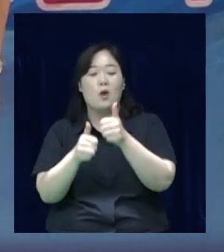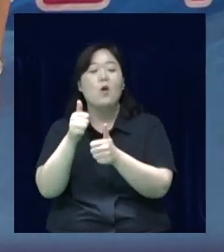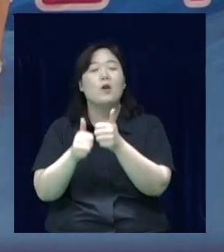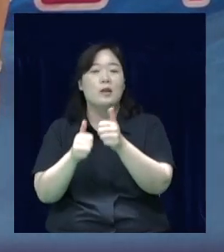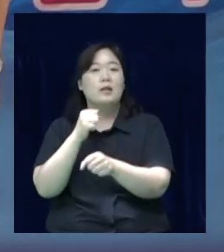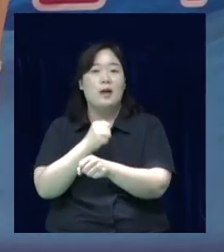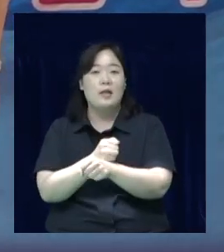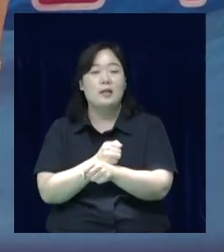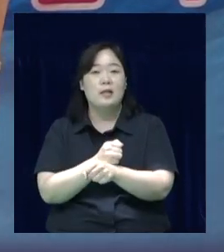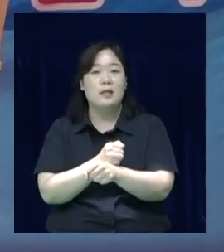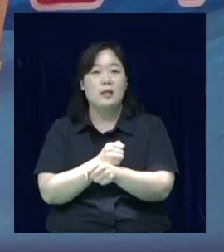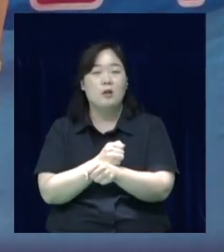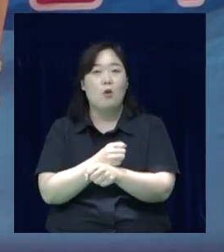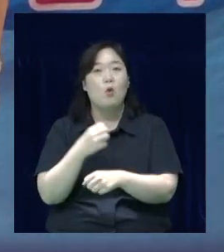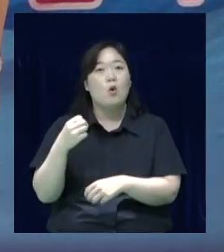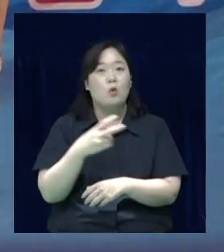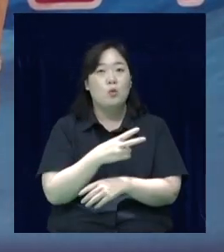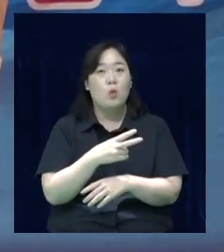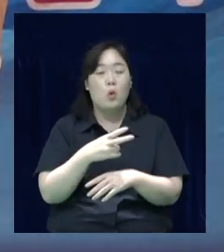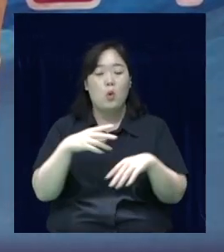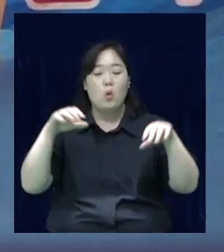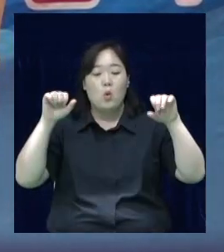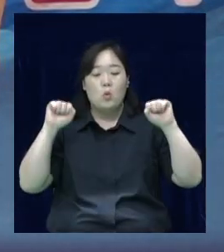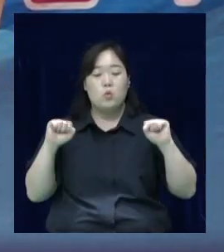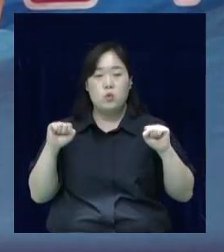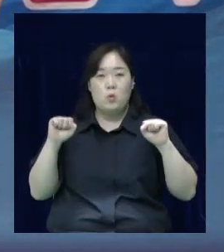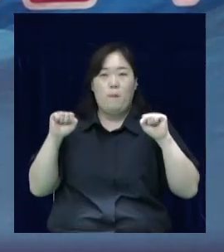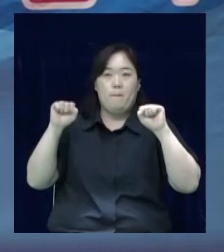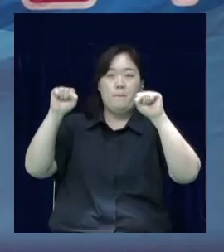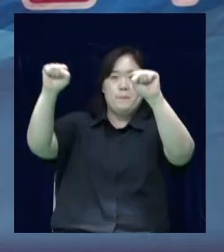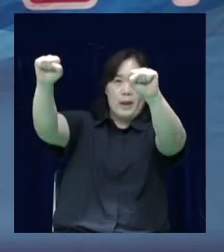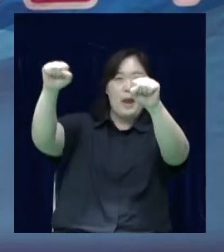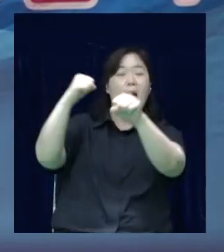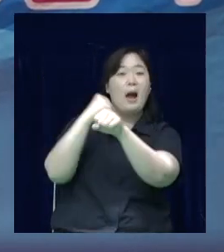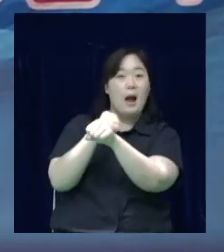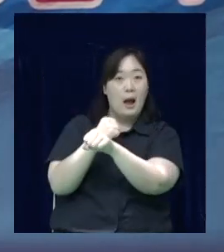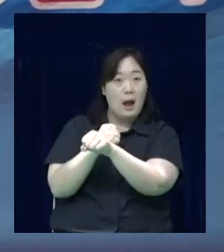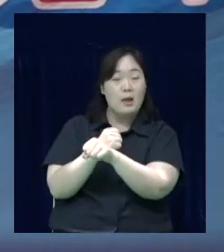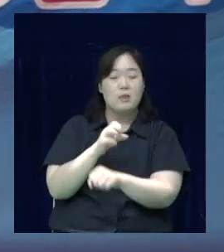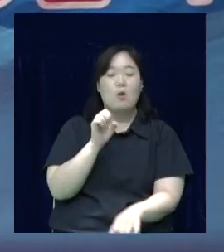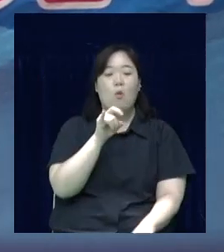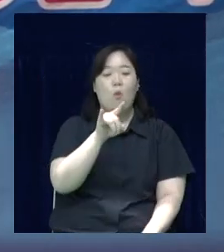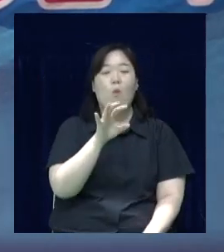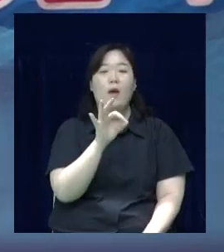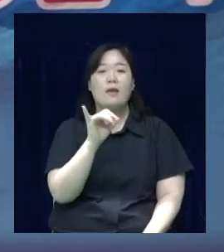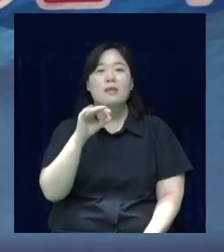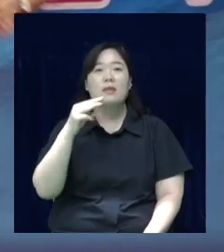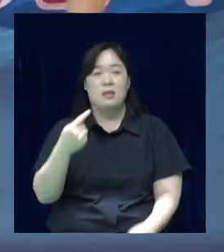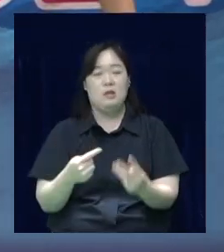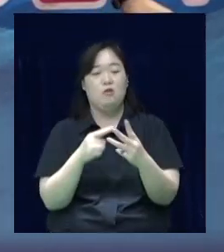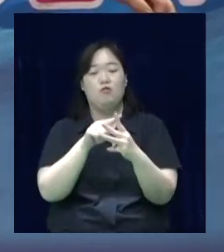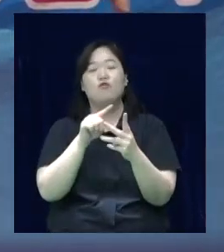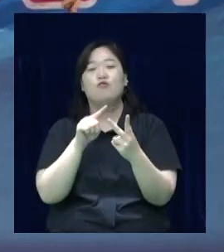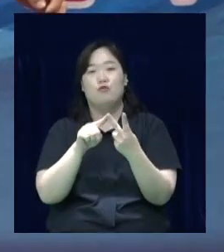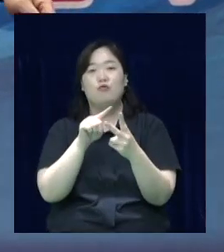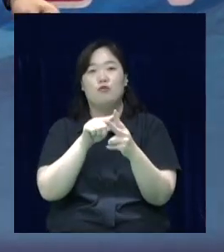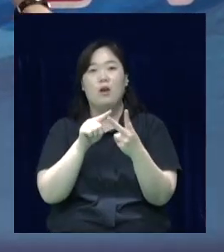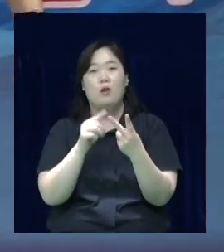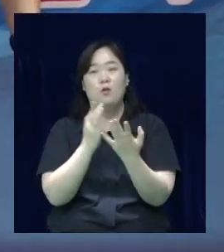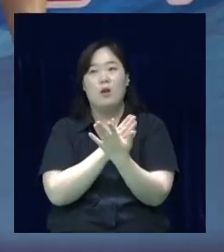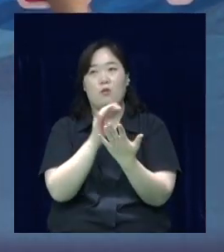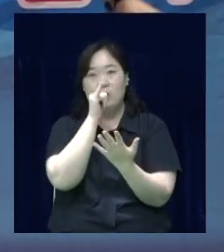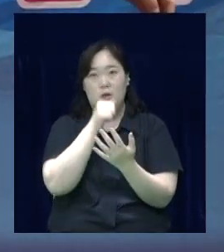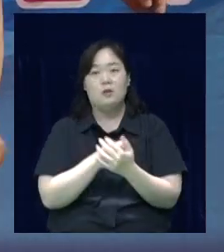네. 아래쪽에 거치대에서 바로 밀어 올리는 웨이트리프팅 두 종목으로 나눠져 있습니다. 그렇습니다. 어쨌든 각각 또